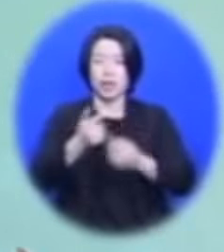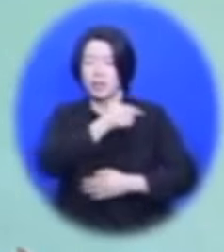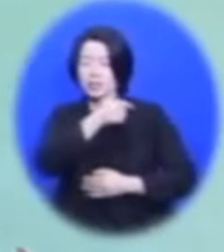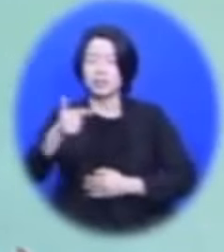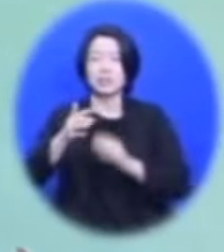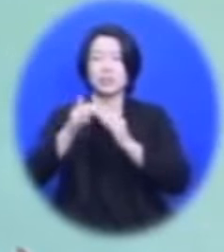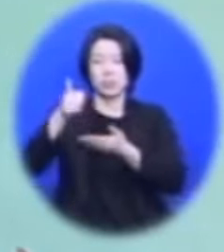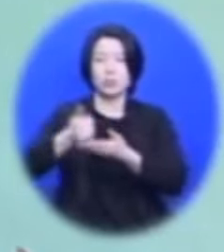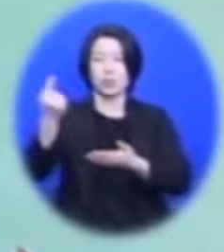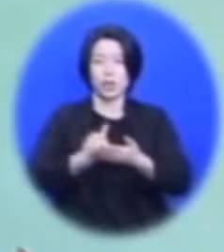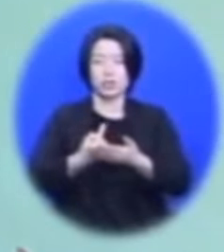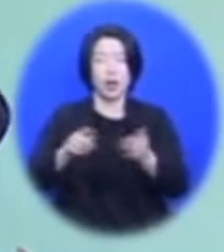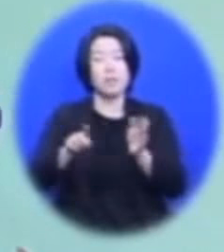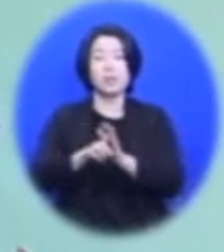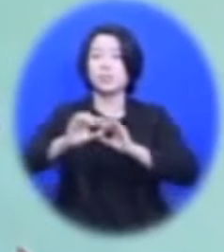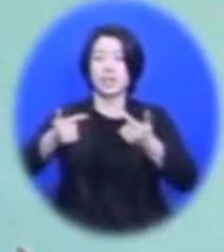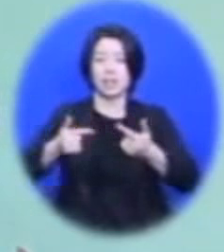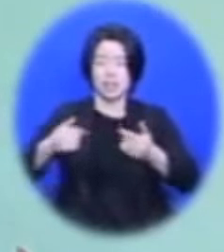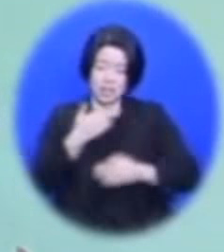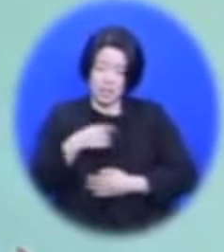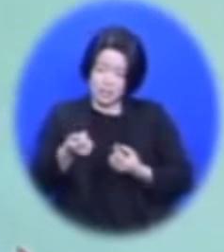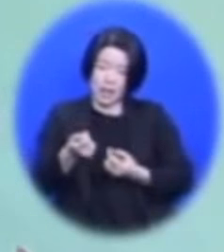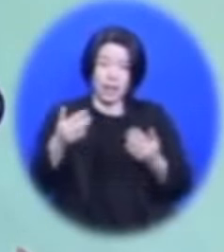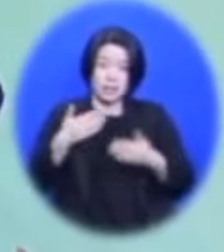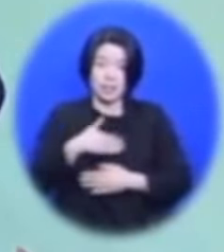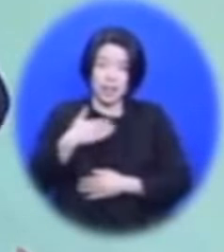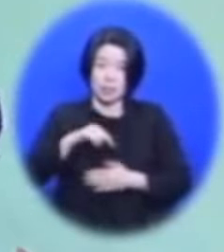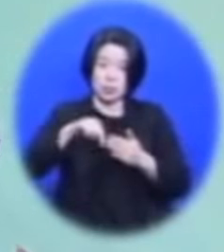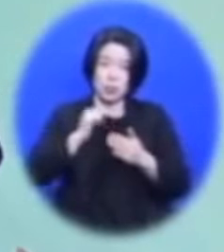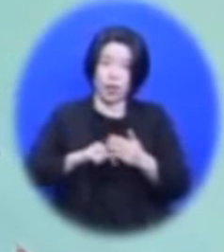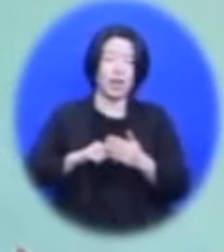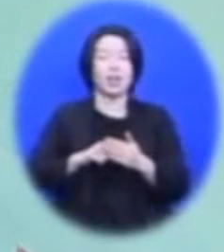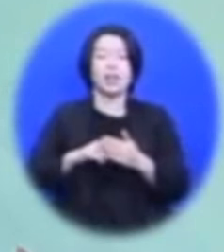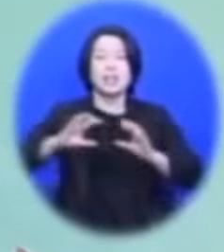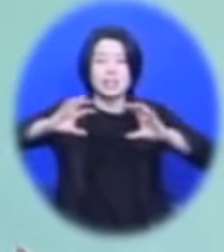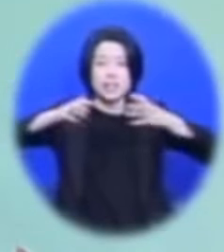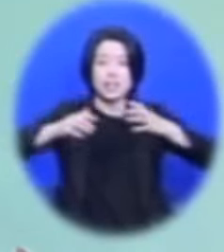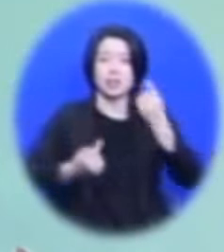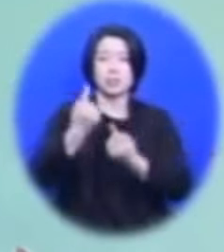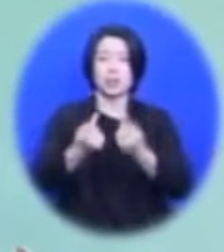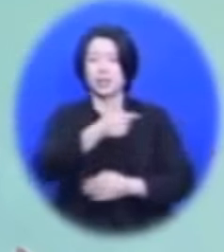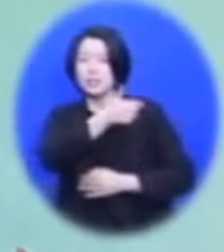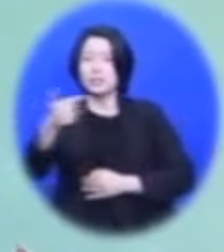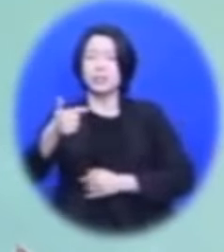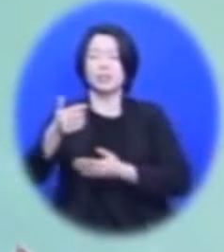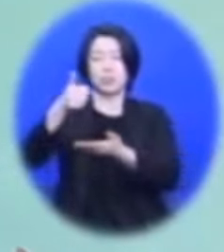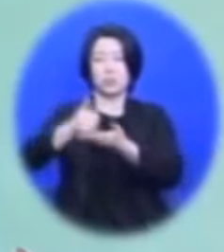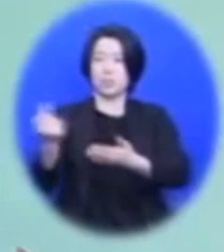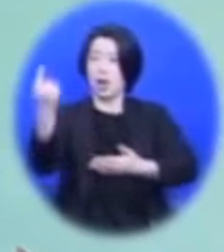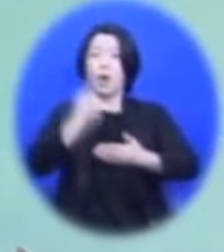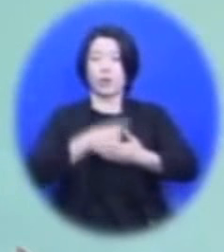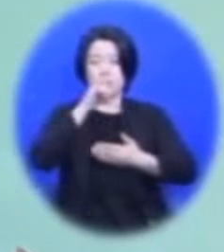오셨어요. 믿어지지 않는 일이죠. 이 조그만 가슴에, 이 조그만 가슴에 세상보다 크신 이가 들어와 계신